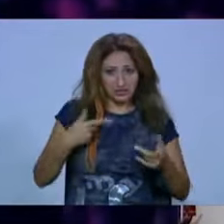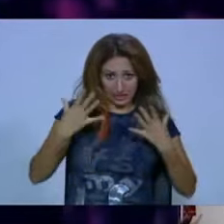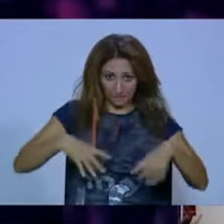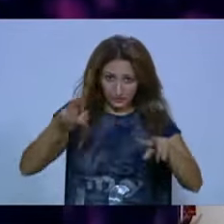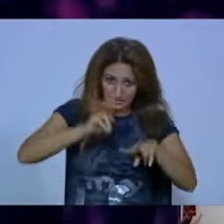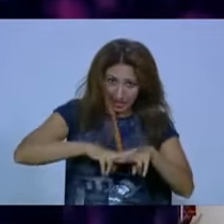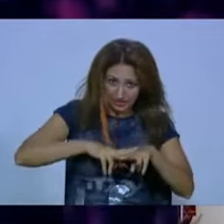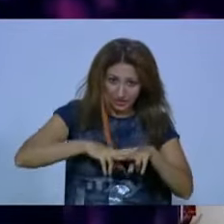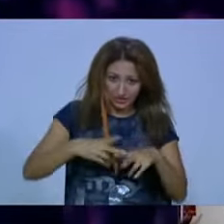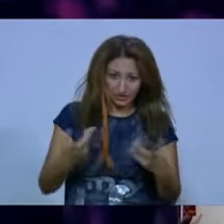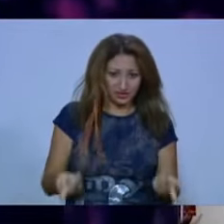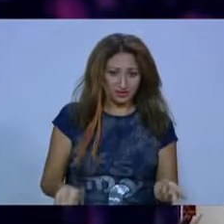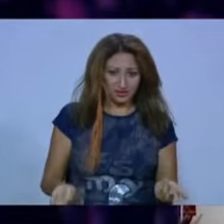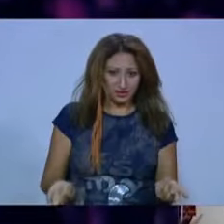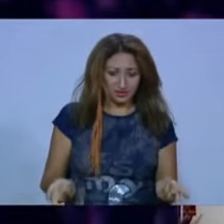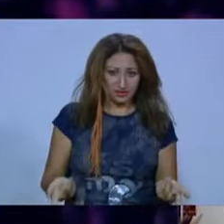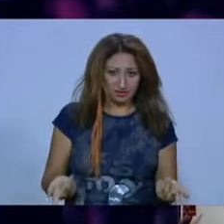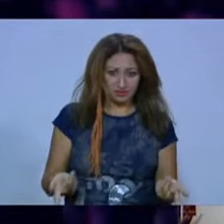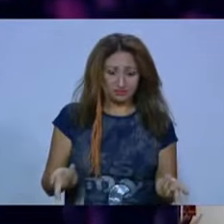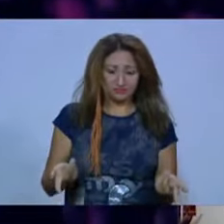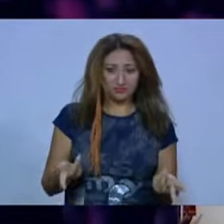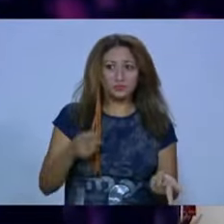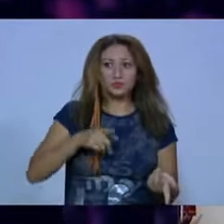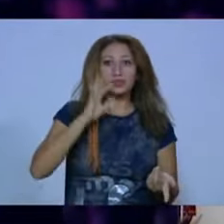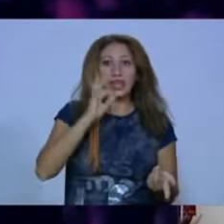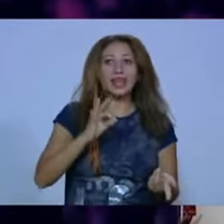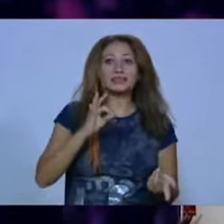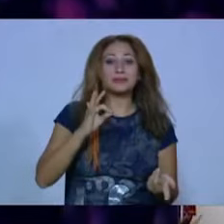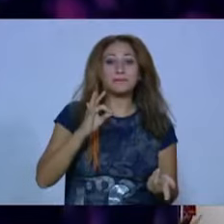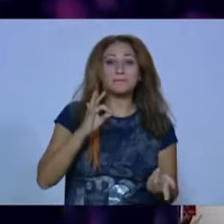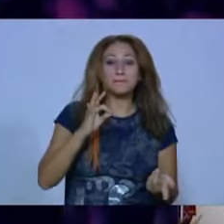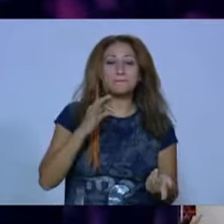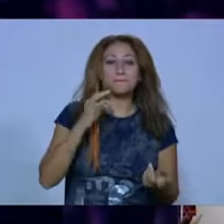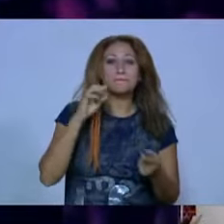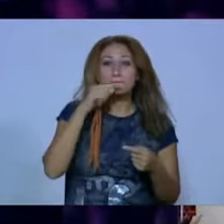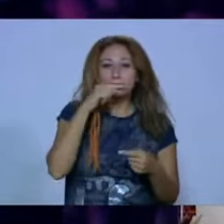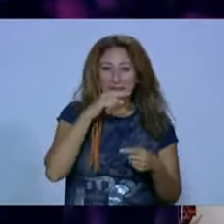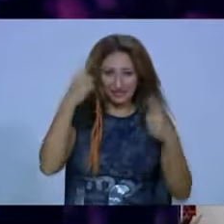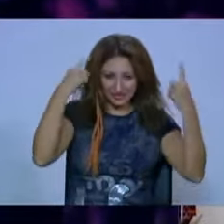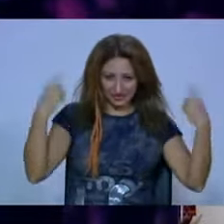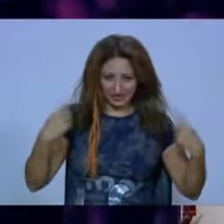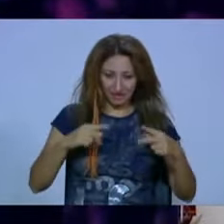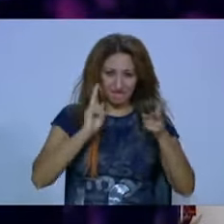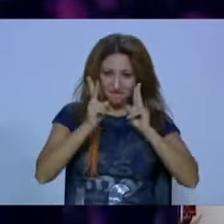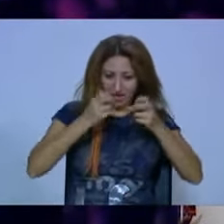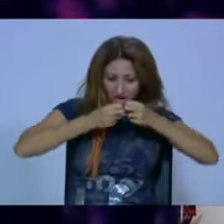تاني، وما ينفعش مش فستان سواري. الفستان ده يا ريت كل واحده تقدر انها تجود